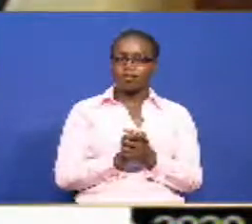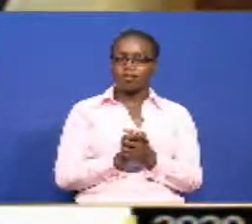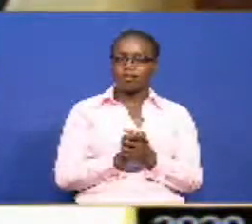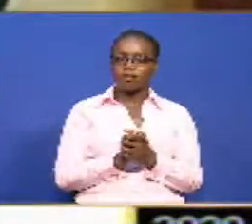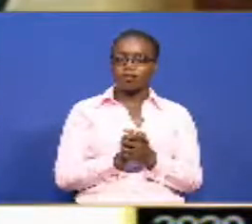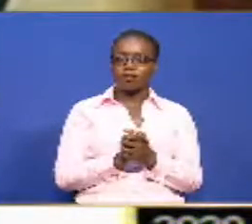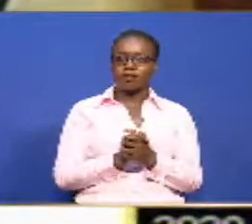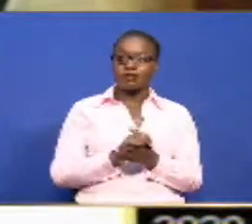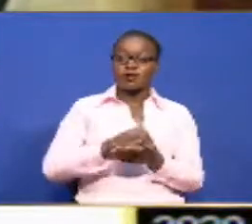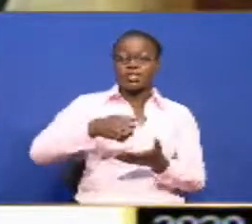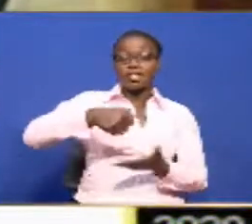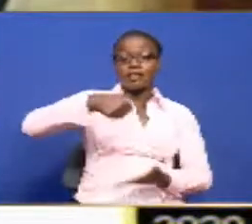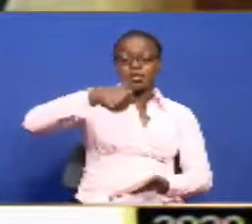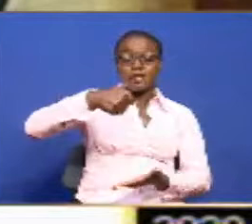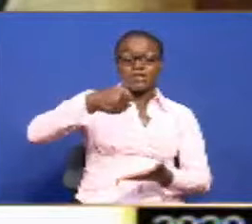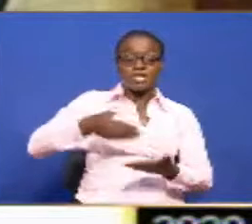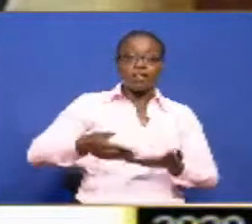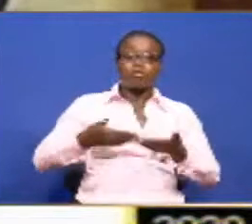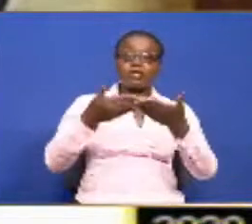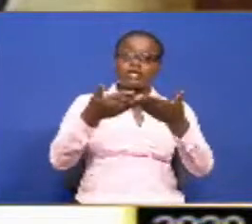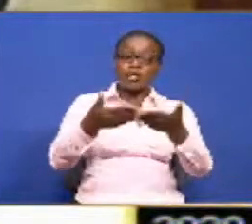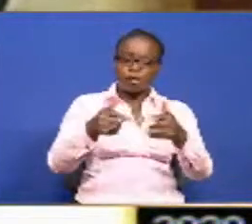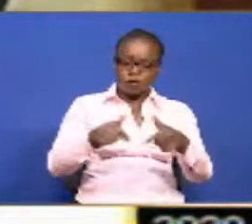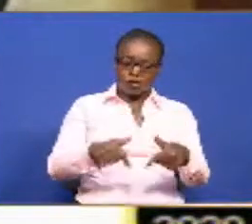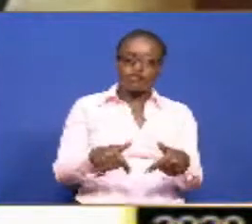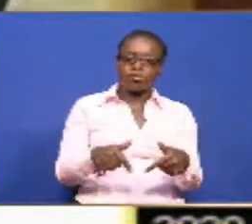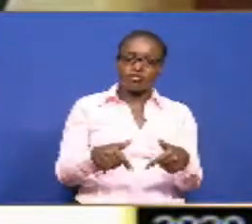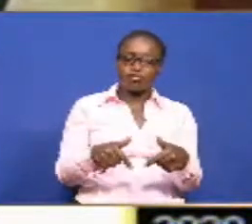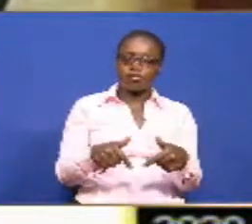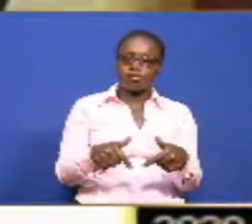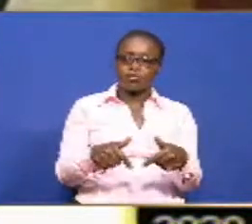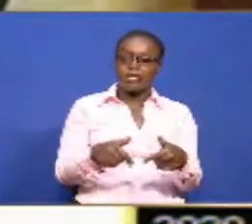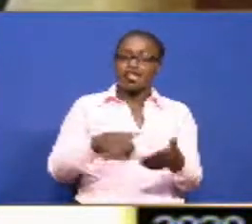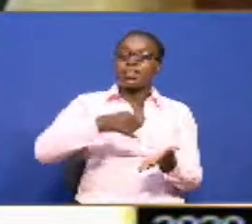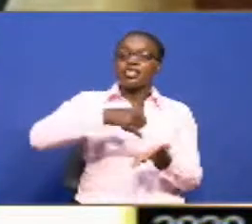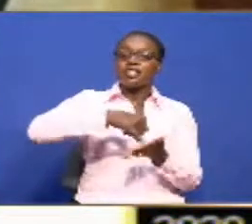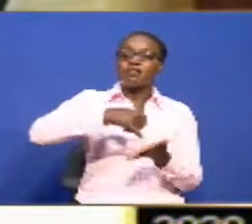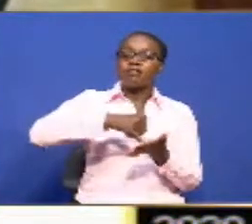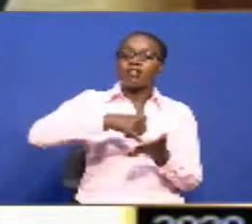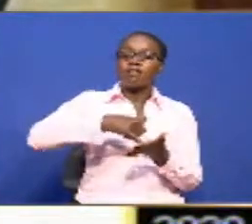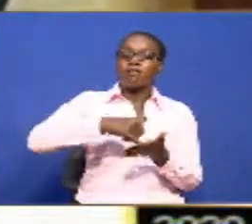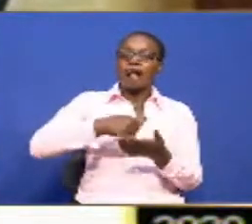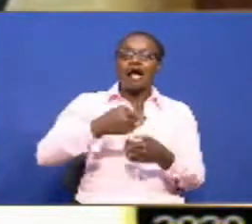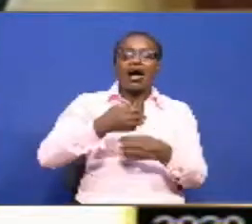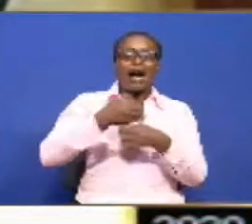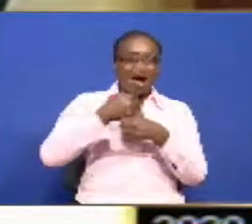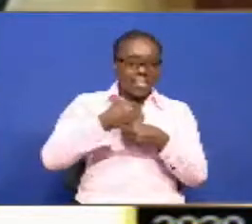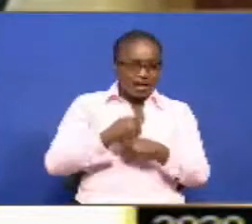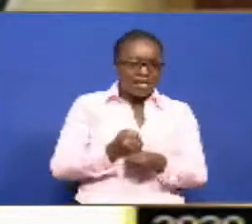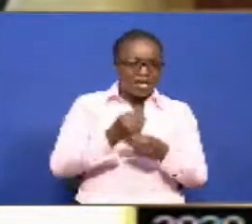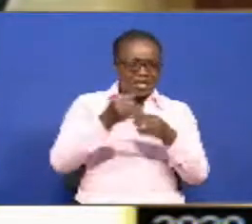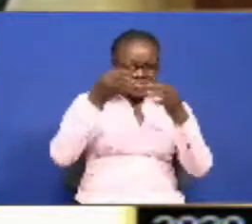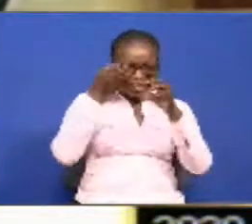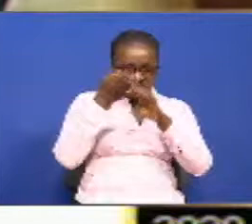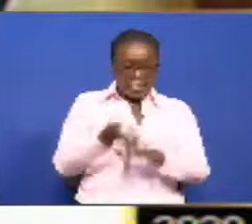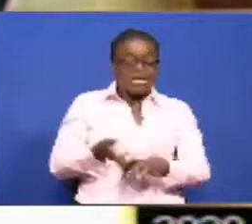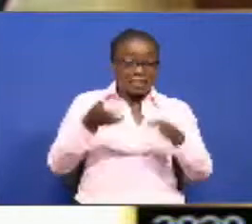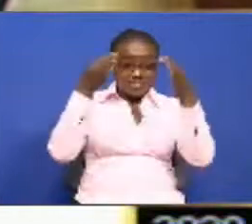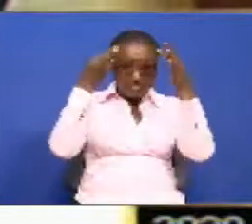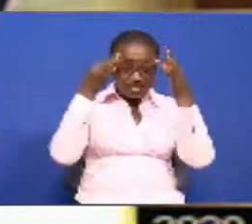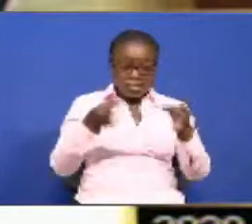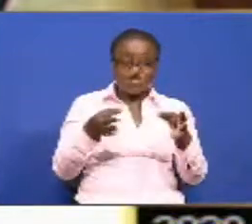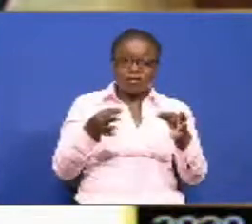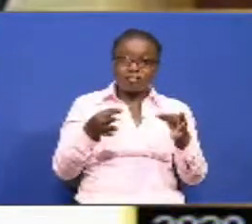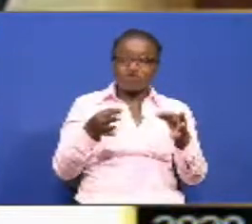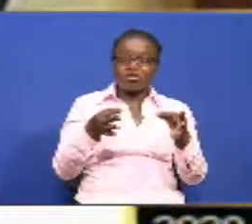The budget I have presented today involved making hard decisions in the quest to move our